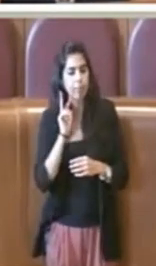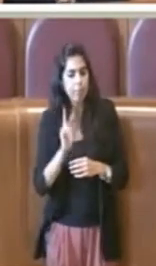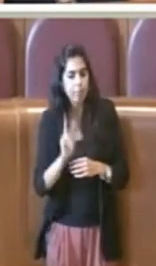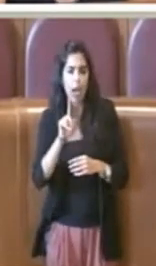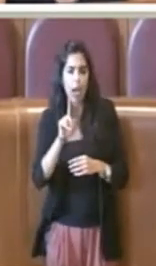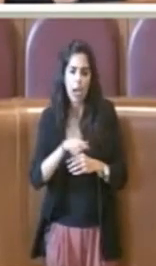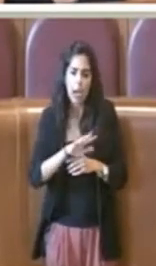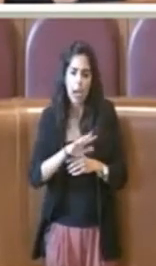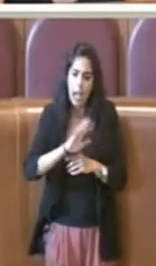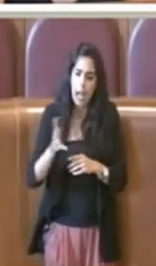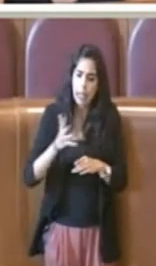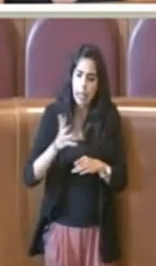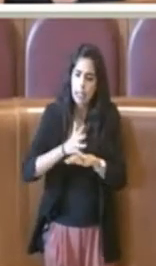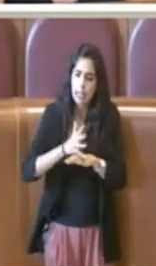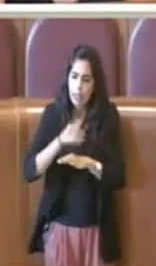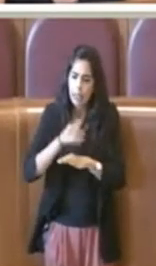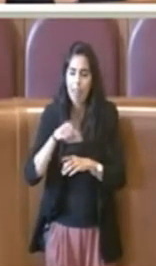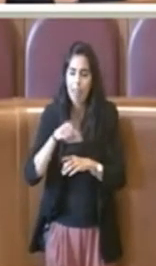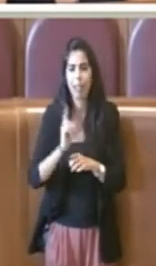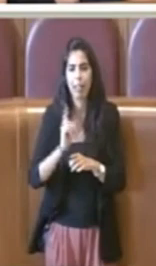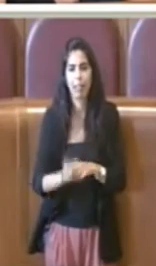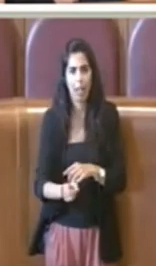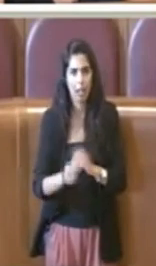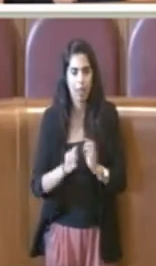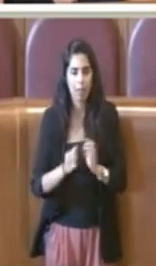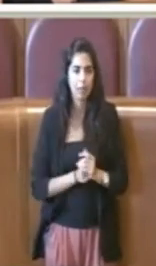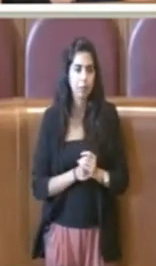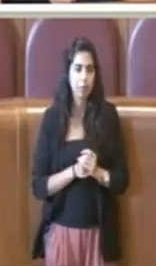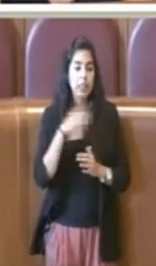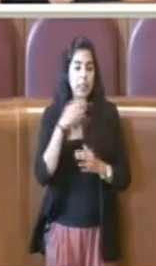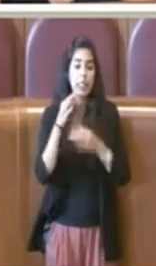altri interventi in materia. Quindi